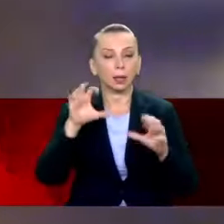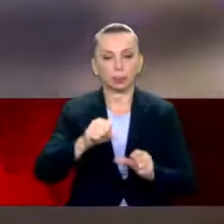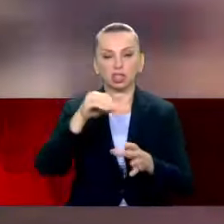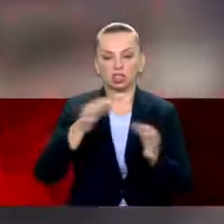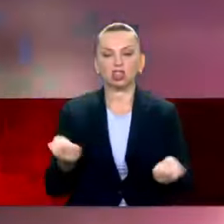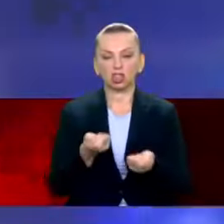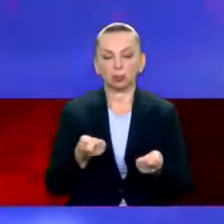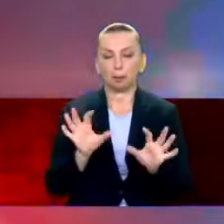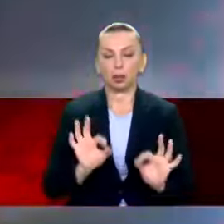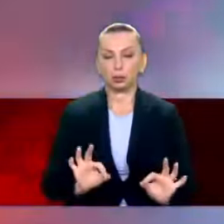başlatıldı